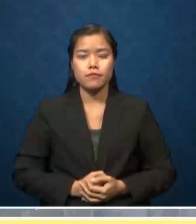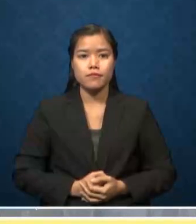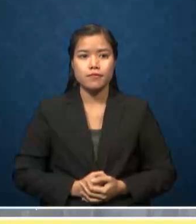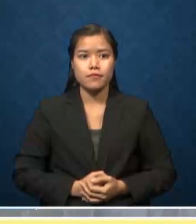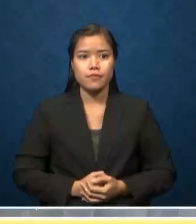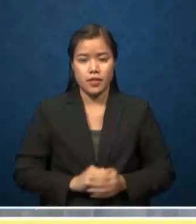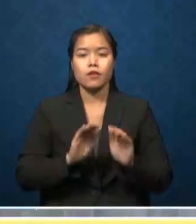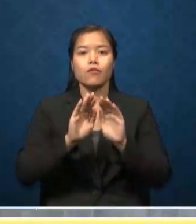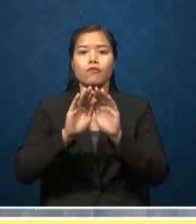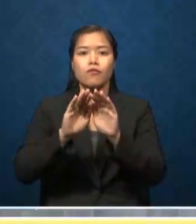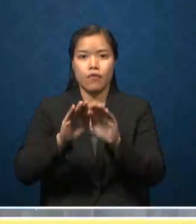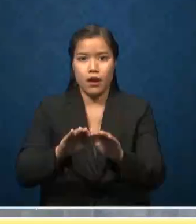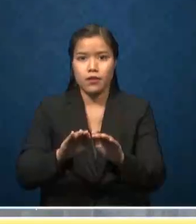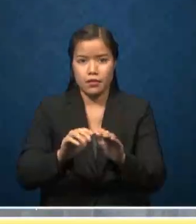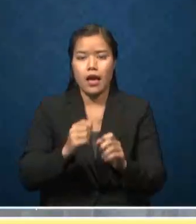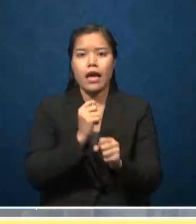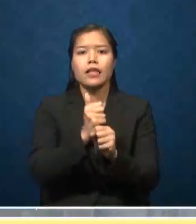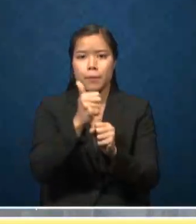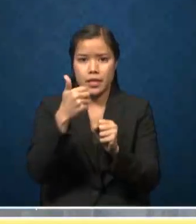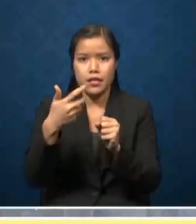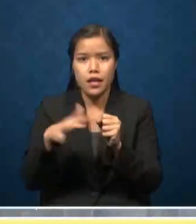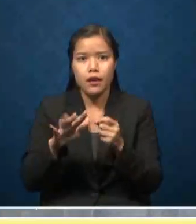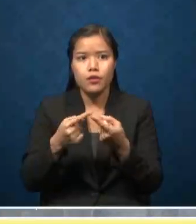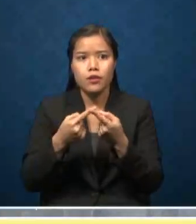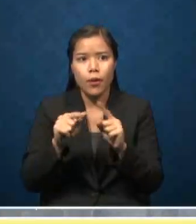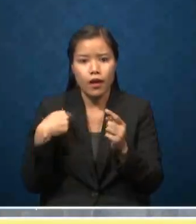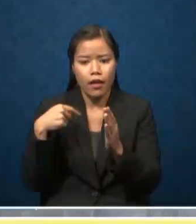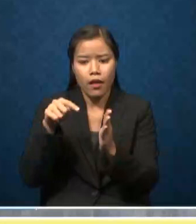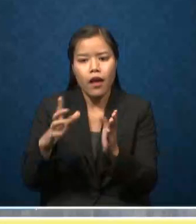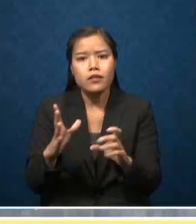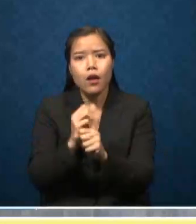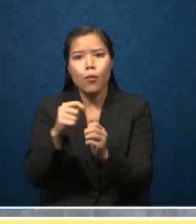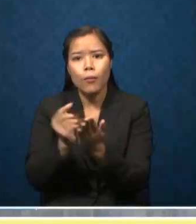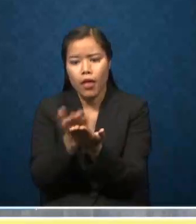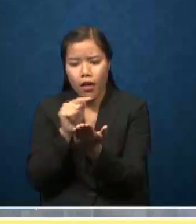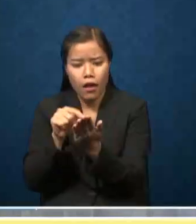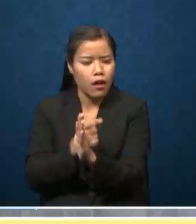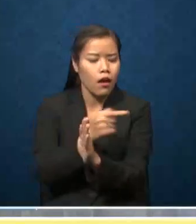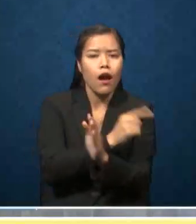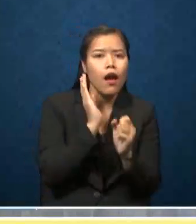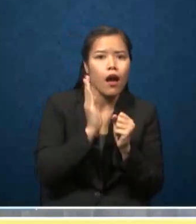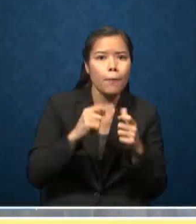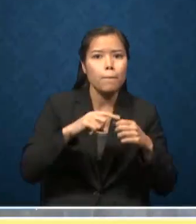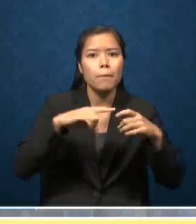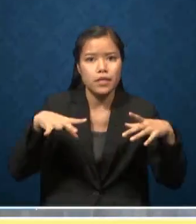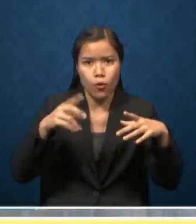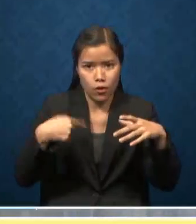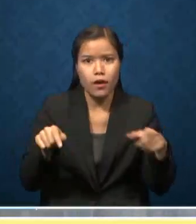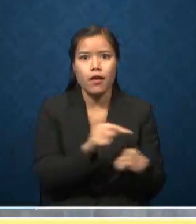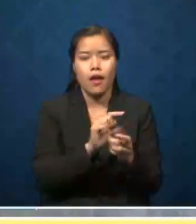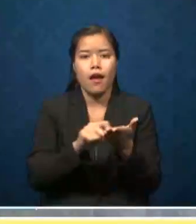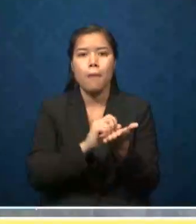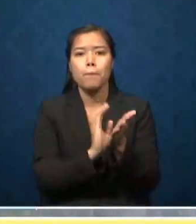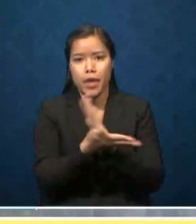อันนี้ขอฝากไว้ว่าท่านทำดีแล้วล่ะแต่ตรงที่สรุปมาแล้วมันทำให้อ่านยากนิดนึงนะครับก็ก็ช่วยกันดูนะ